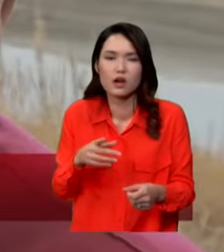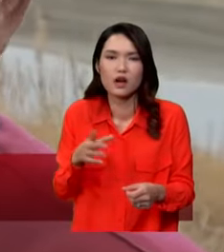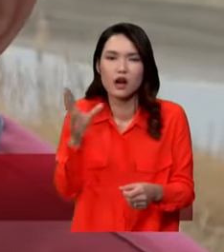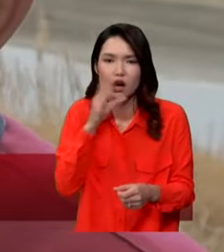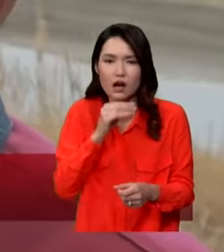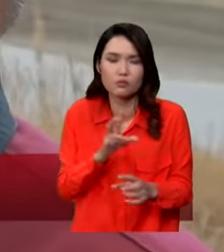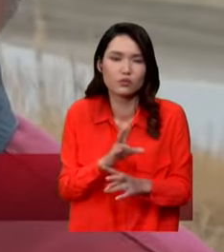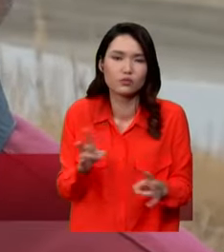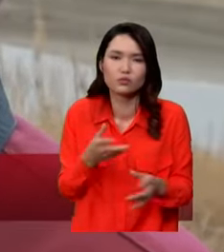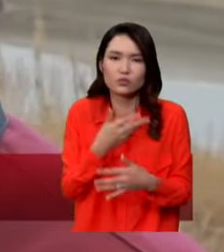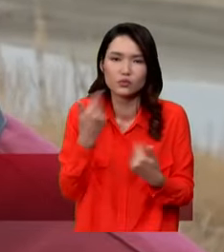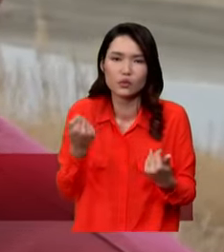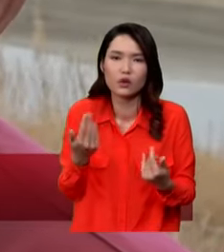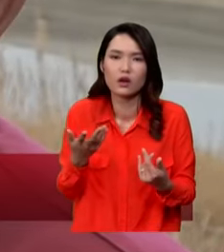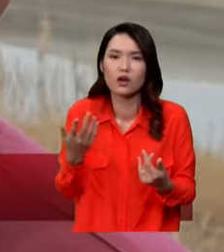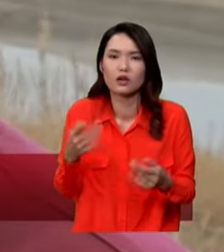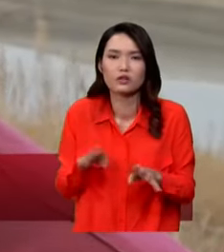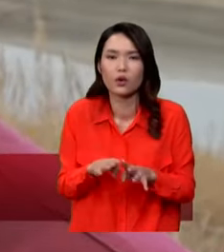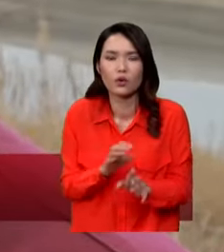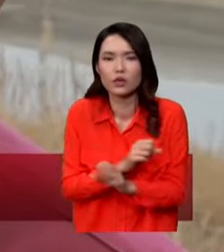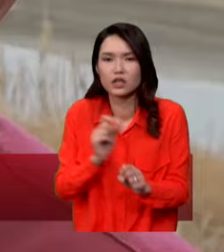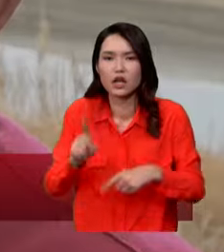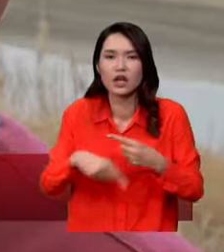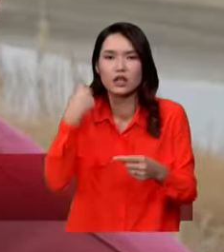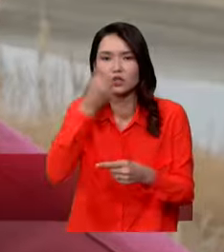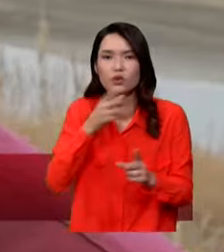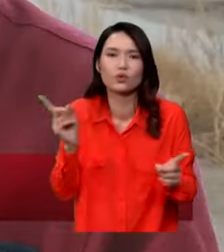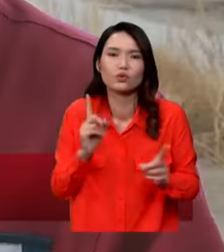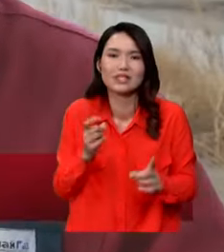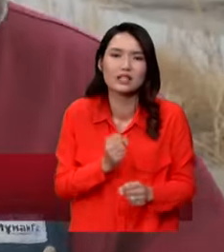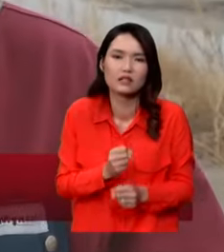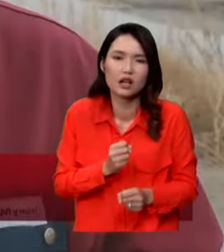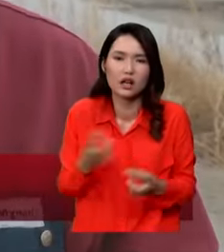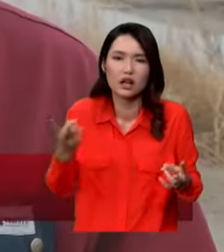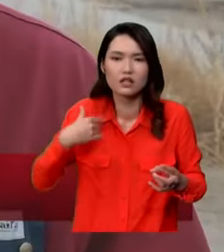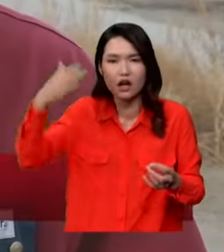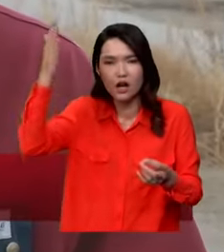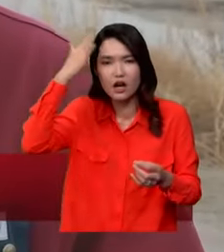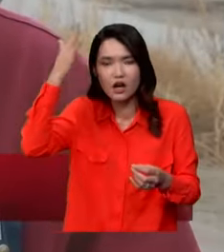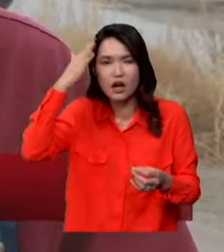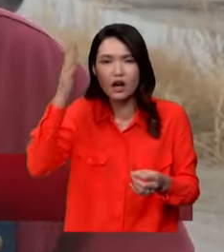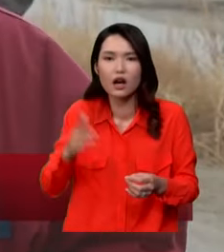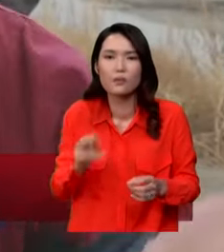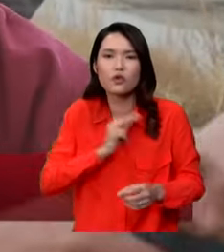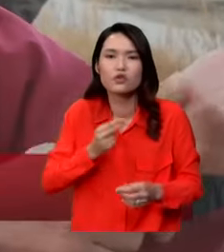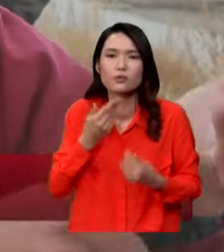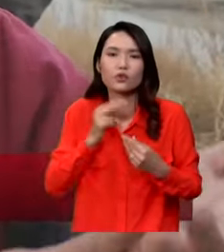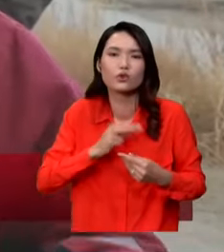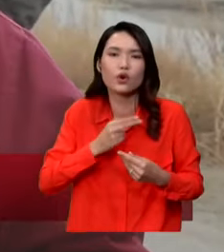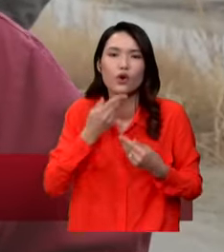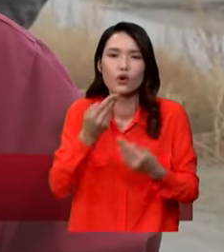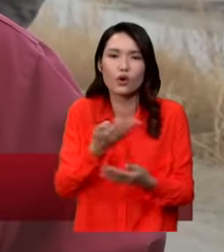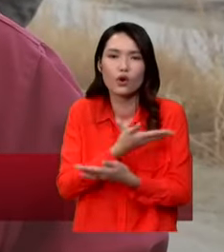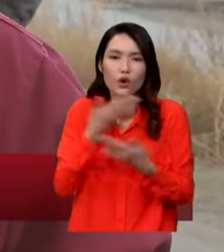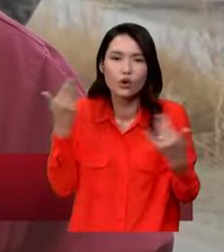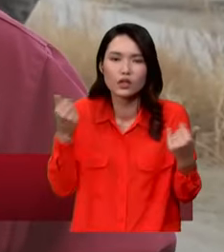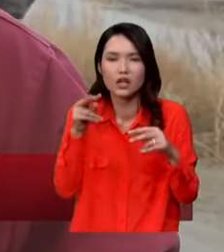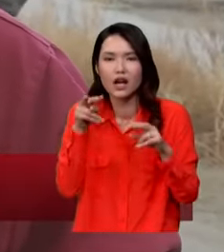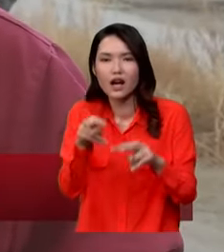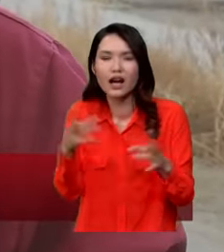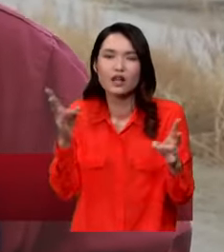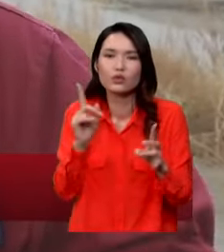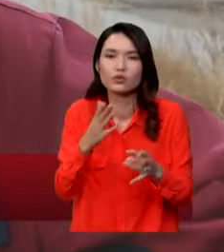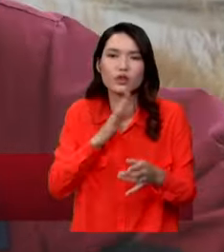Міне шықытты ғой, енді келіп келесі, осы болмайды, келесі жылы бірдеңе жасалып ат дейді. Біз әкімдерден жұмыс сұрап отқан жоқпыз. Иә, қара басымызға ештеңе сұрап отқан